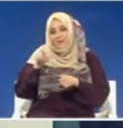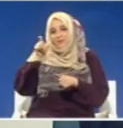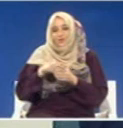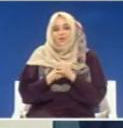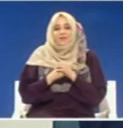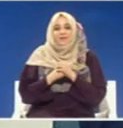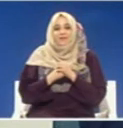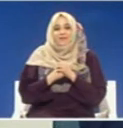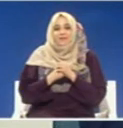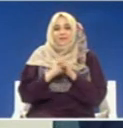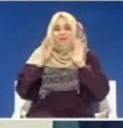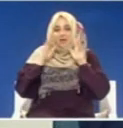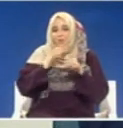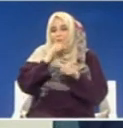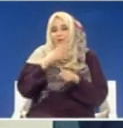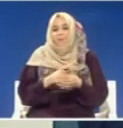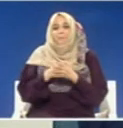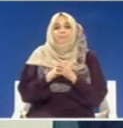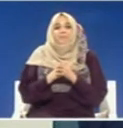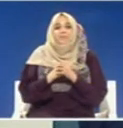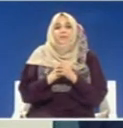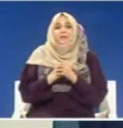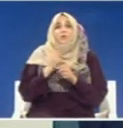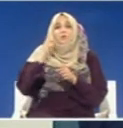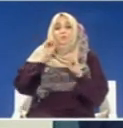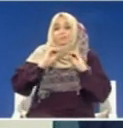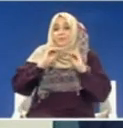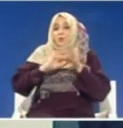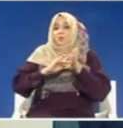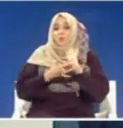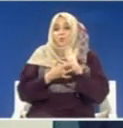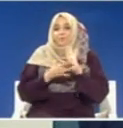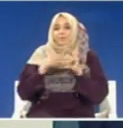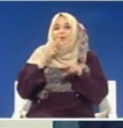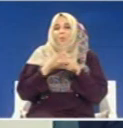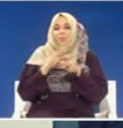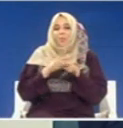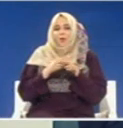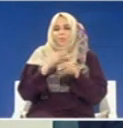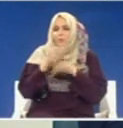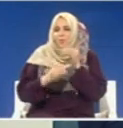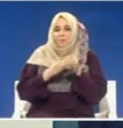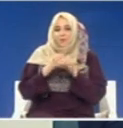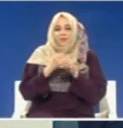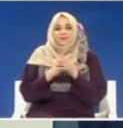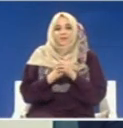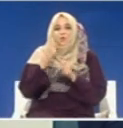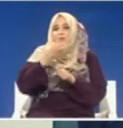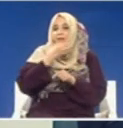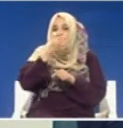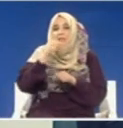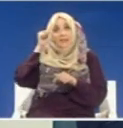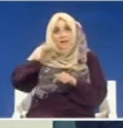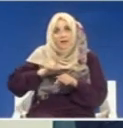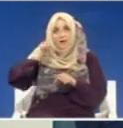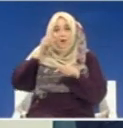قال تعالى: وعلم آدم الأسماء كلها، والصلاة والسلام على من عليه صلى وسلم. قال الله تعالى: إن